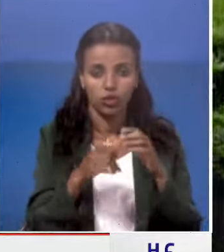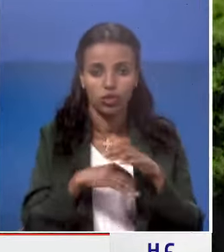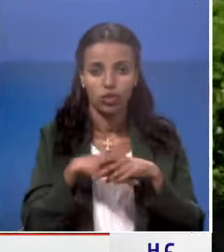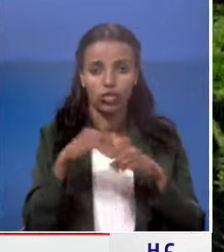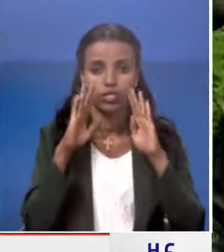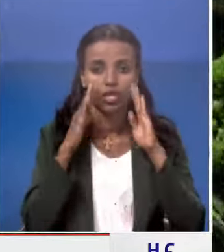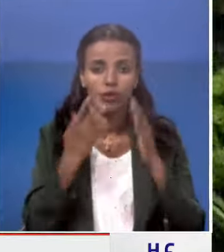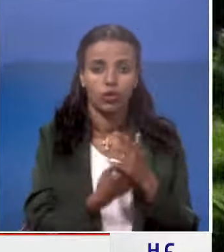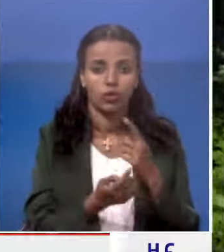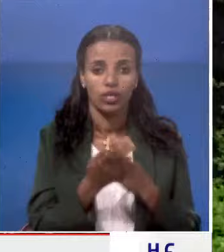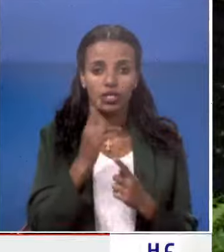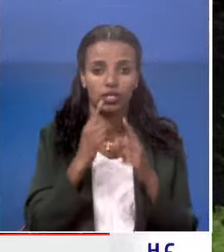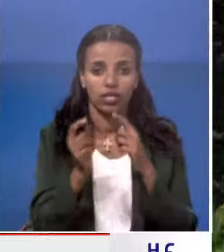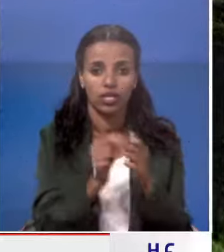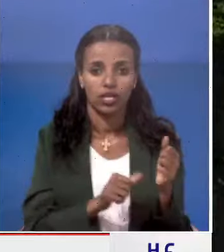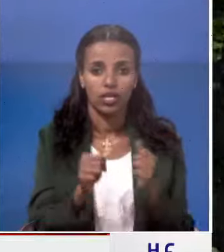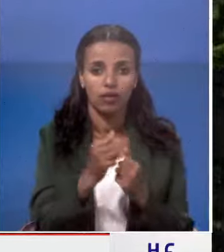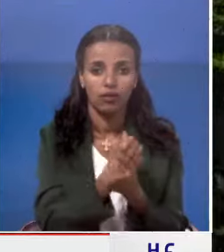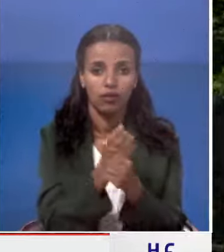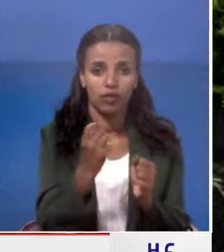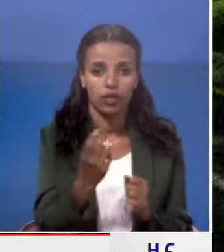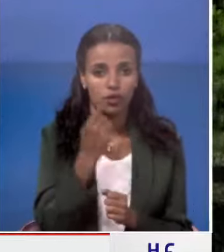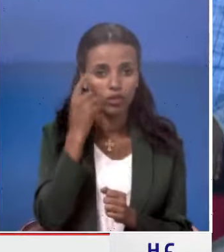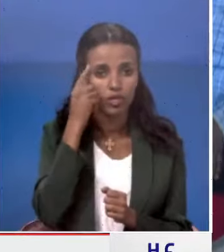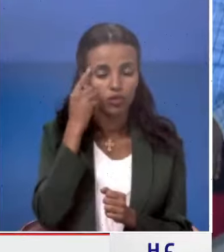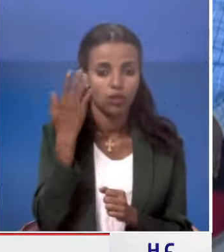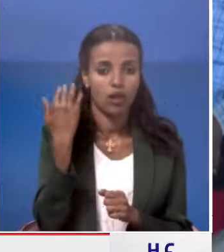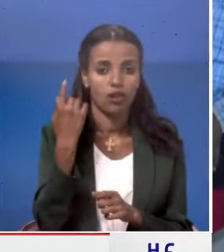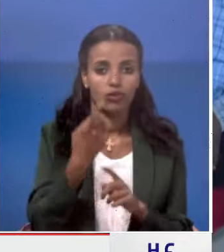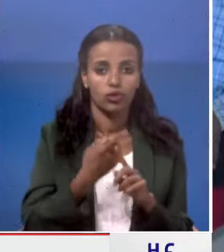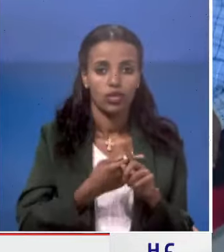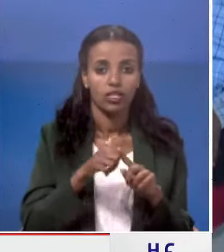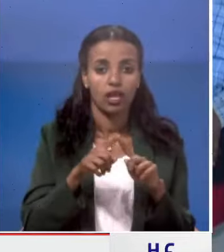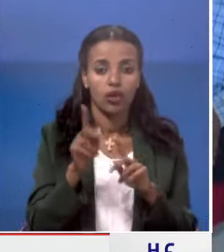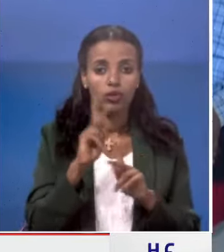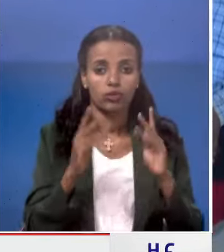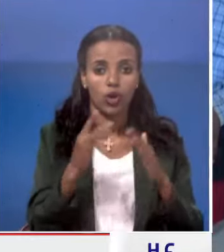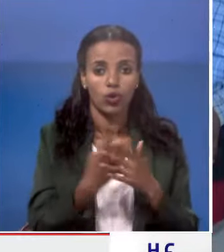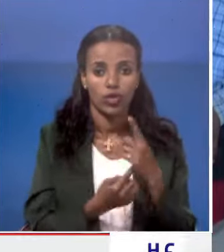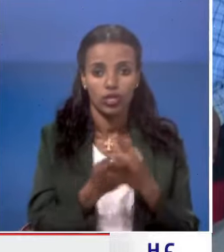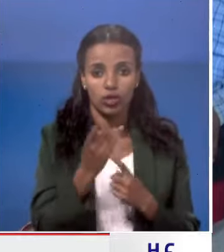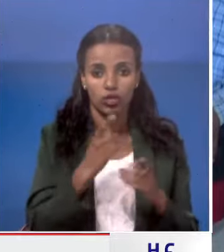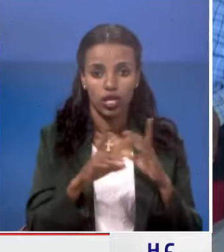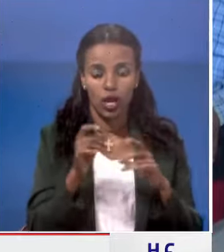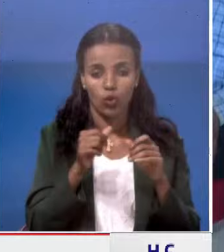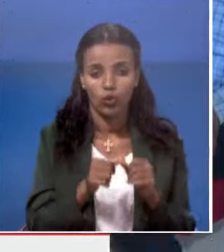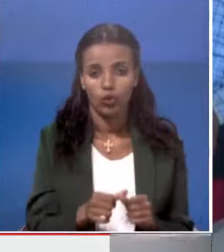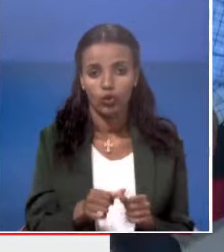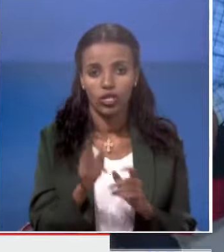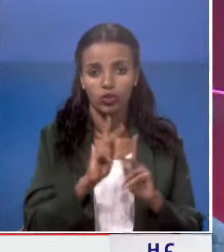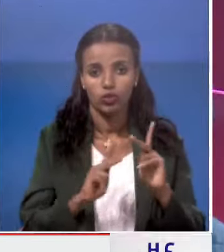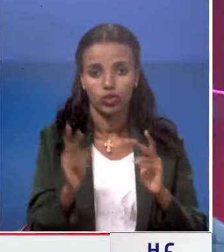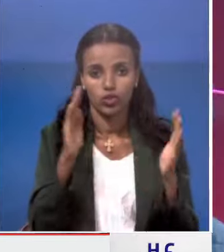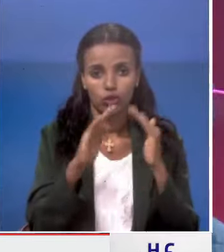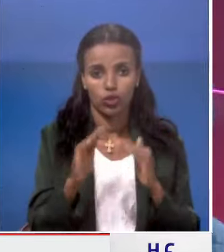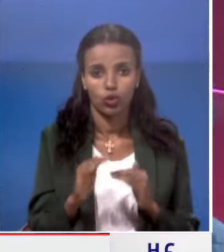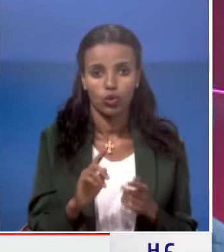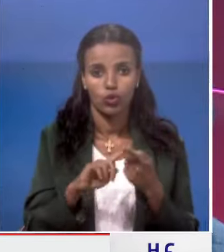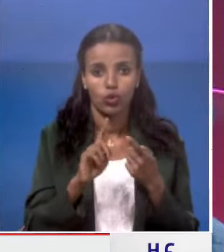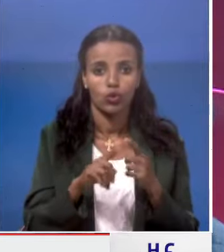ሰላማዊ ውይይትና ንግግር ቀዳሚ መፍትሄ እንዲሆን ታስቦ ባለፉት ወራት የተለያዩ ህዝባዊ ውይይቶች ሲካሄዱ ቆይተዋል። ህዝቡም ችግሩ ካፈሙዝ